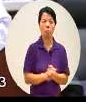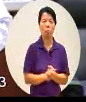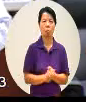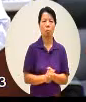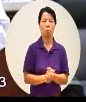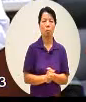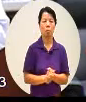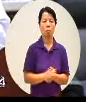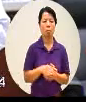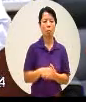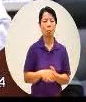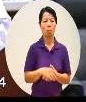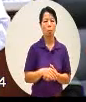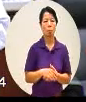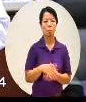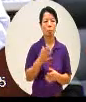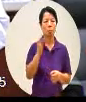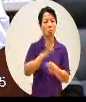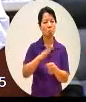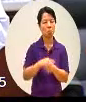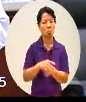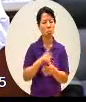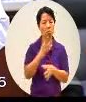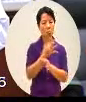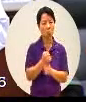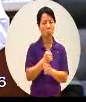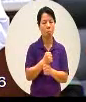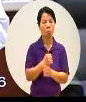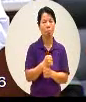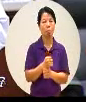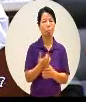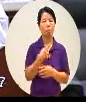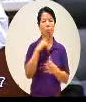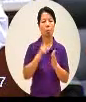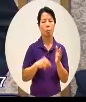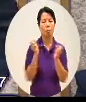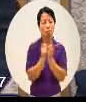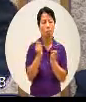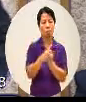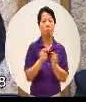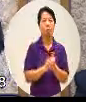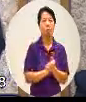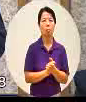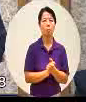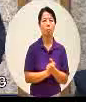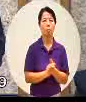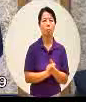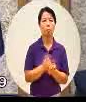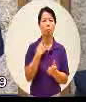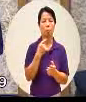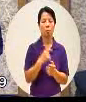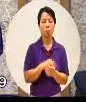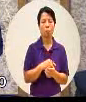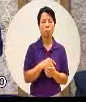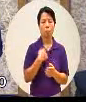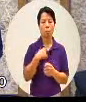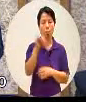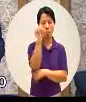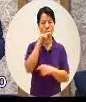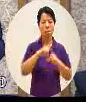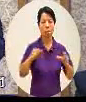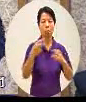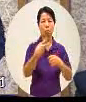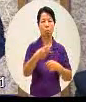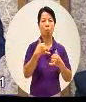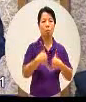哎，偌久开始在空？简单的，简单的。 甲伊款报告啦吼、哦，我就足简单讲，义大二路吼、哦，伊